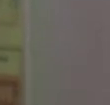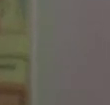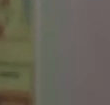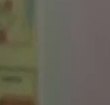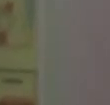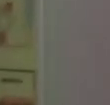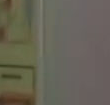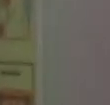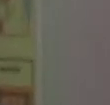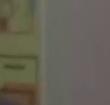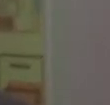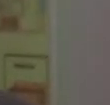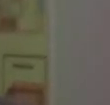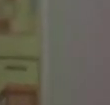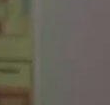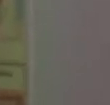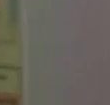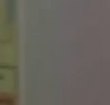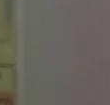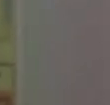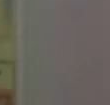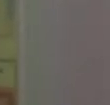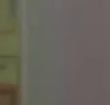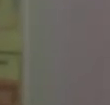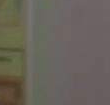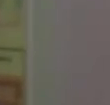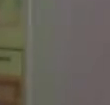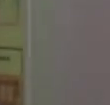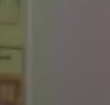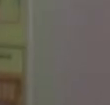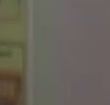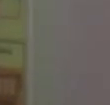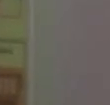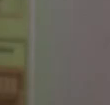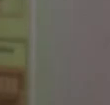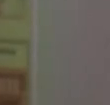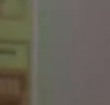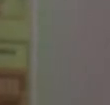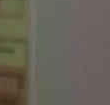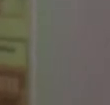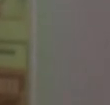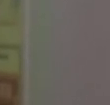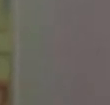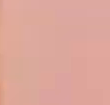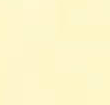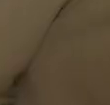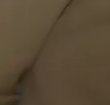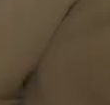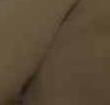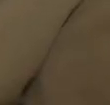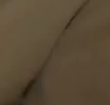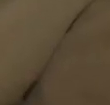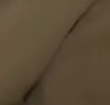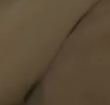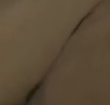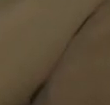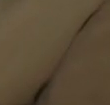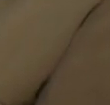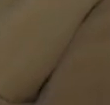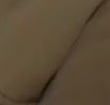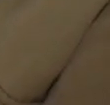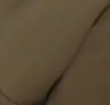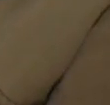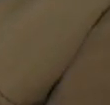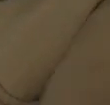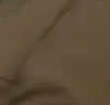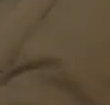makatulog. Pag hindi ka makatulog gamin, mawawala ka ng diskarte yung mga anak mo. Ngayon, iti-check-in po namin kayo